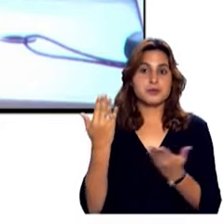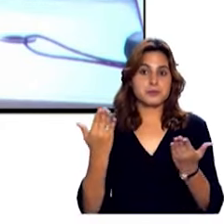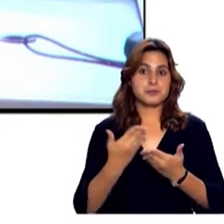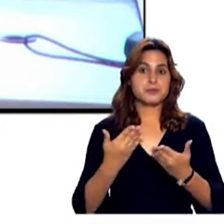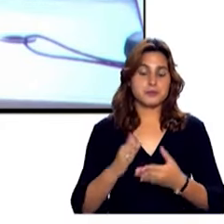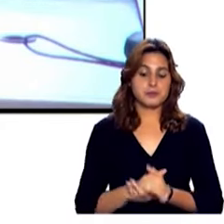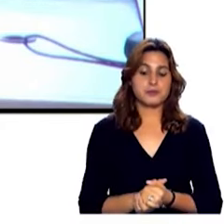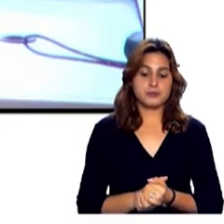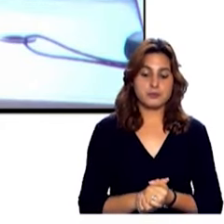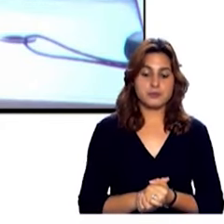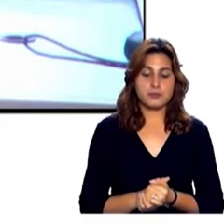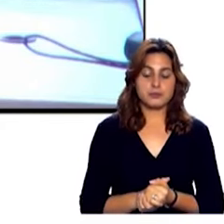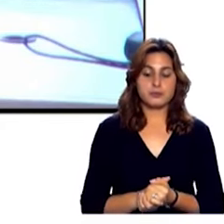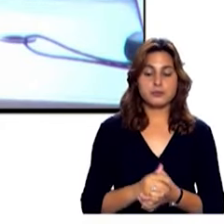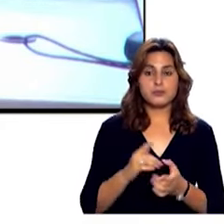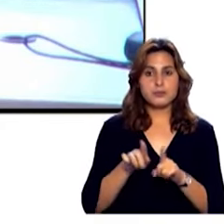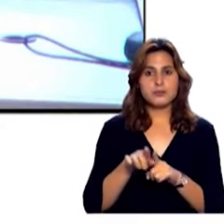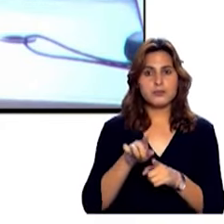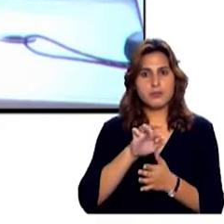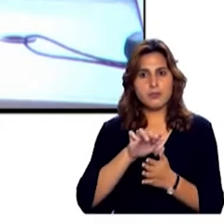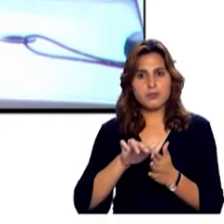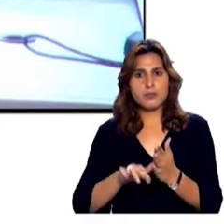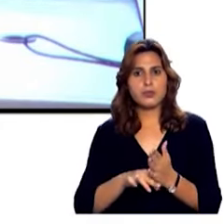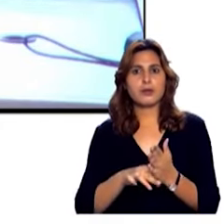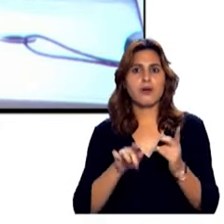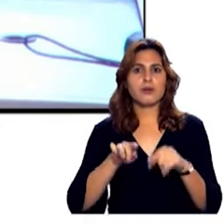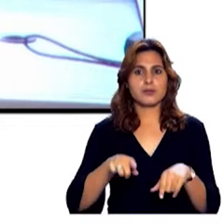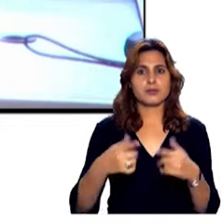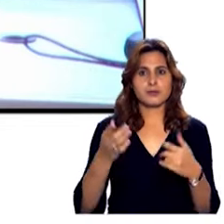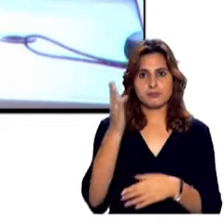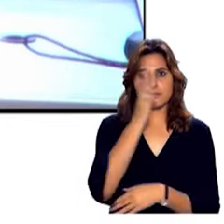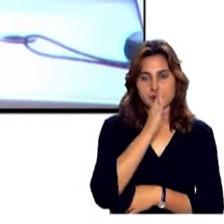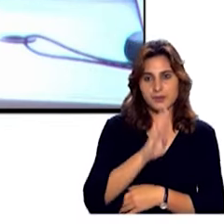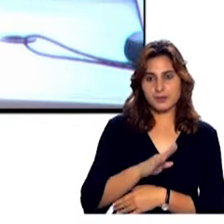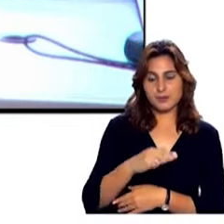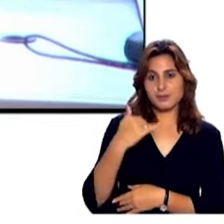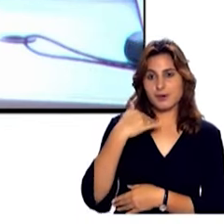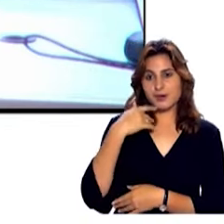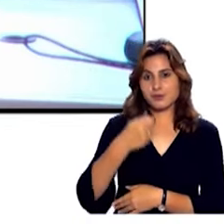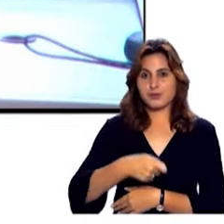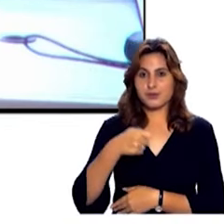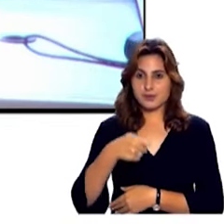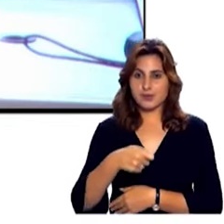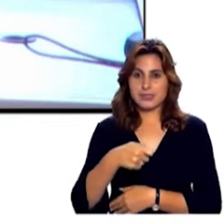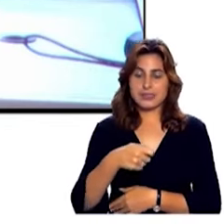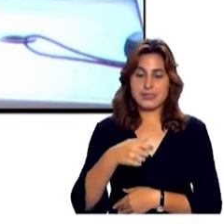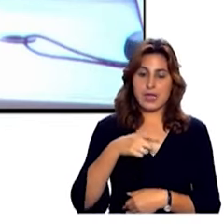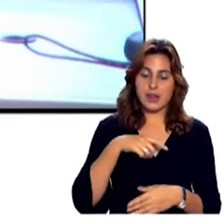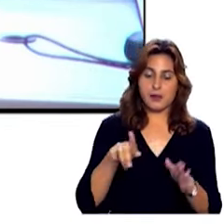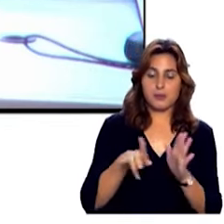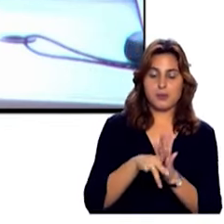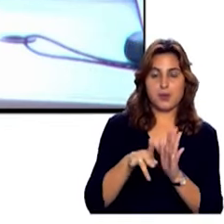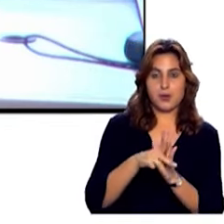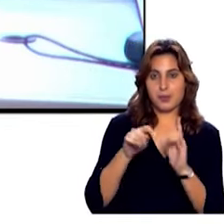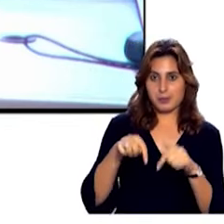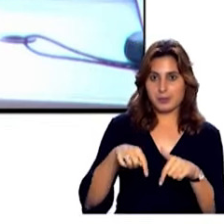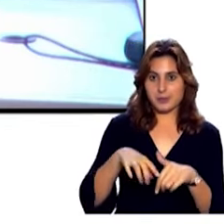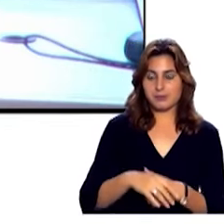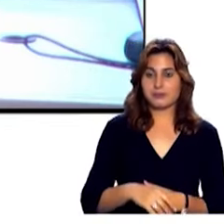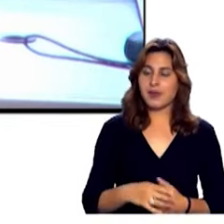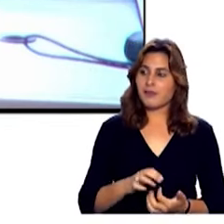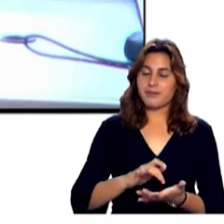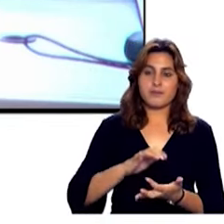Justice est devenue un bien de consommation courant c'est-à-dire que c'est un usage quasiment